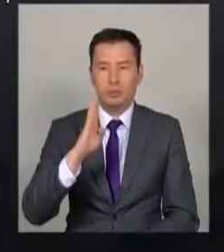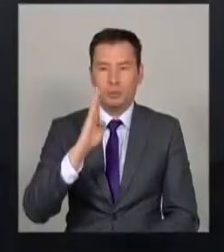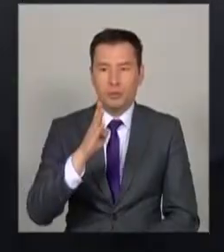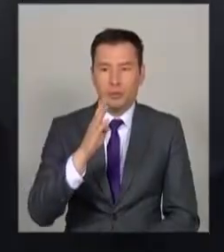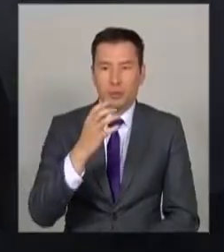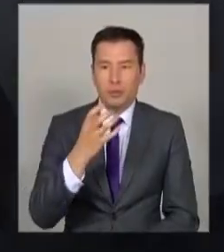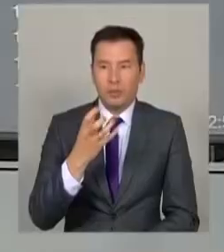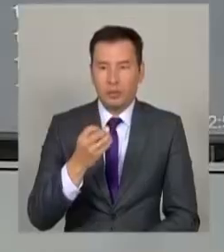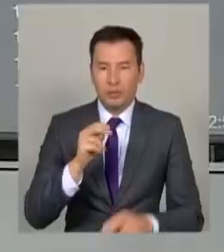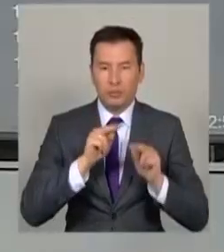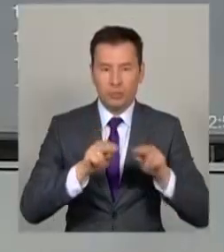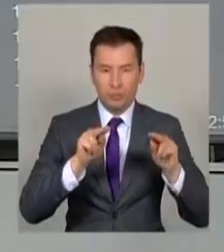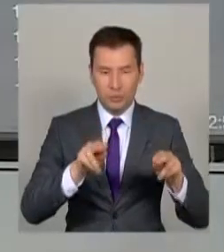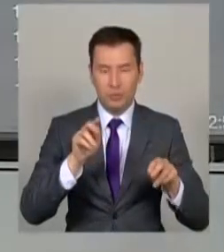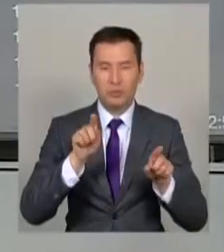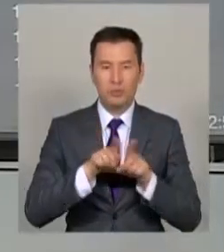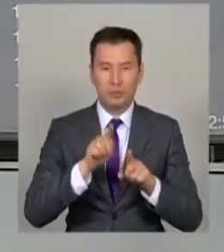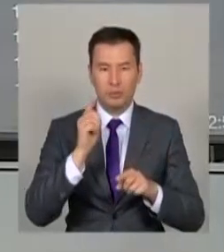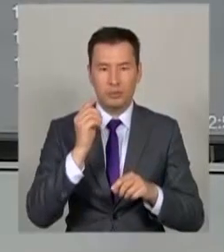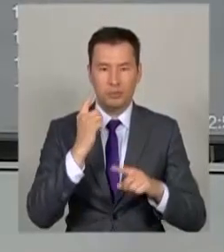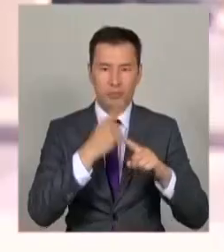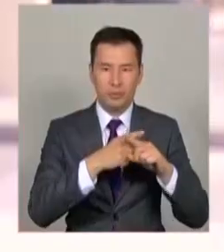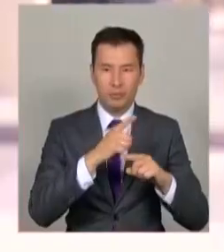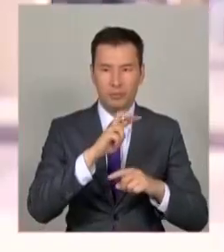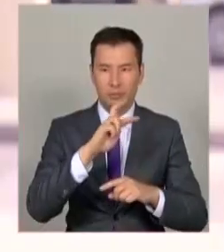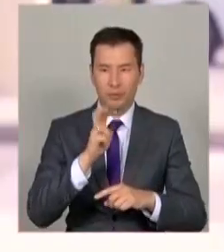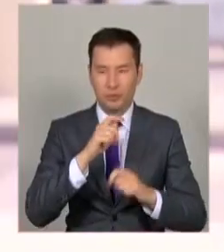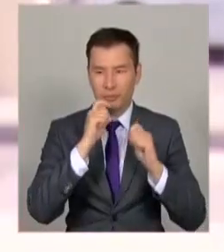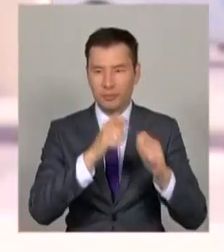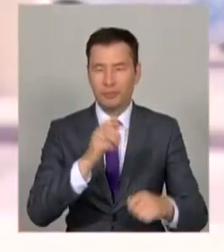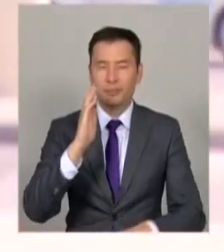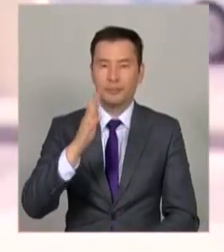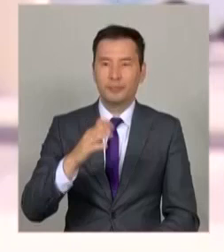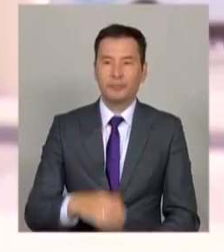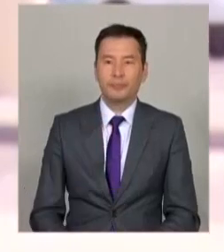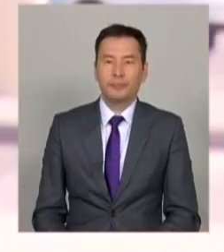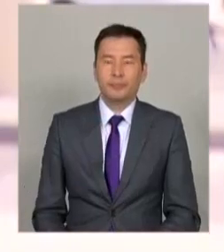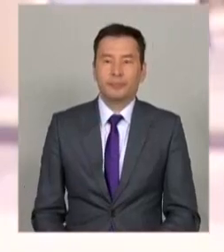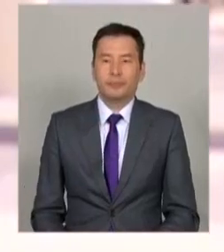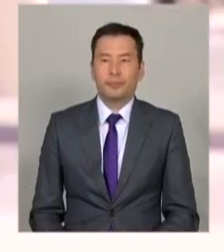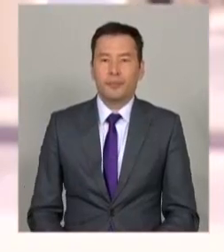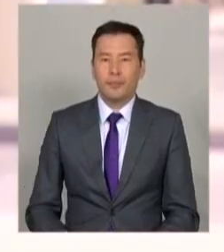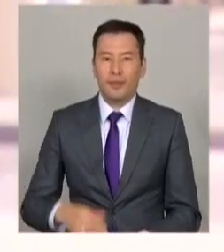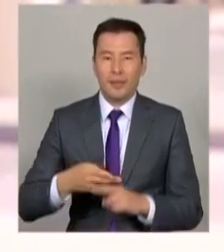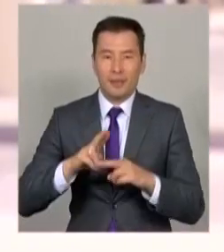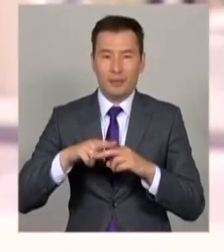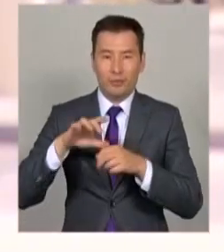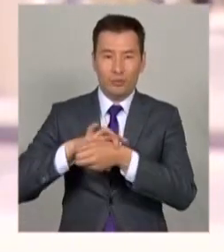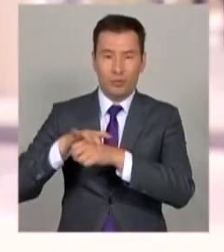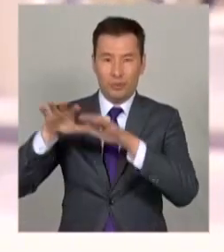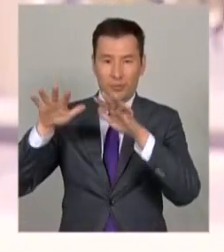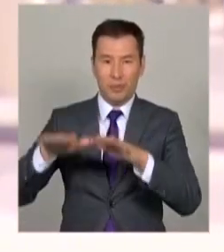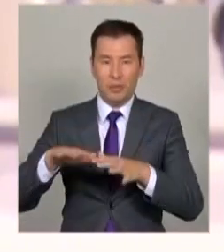де бапкерлеріне де қосымша 15 мың доллар берілетін болады. Өзбекстан астанасы Ташкент қаласында Қазақстан намысын қорғау үшін